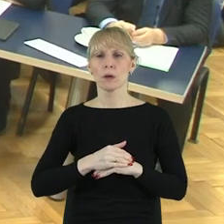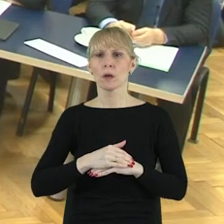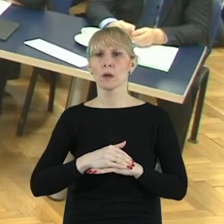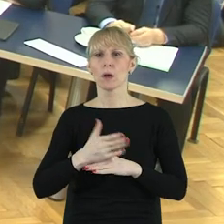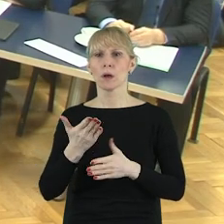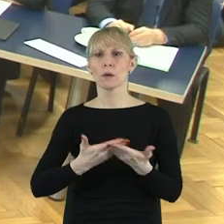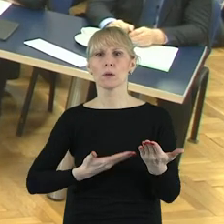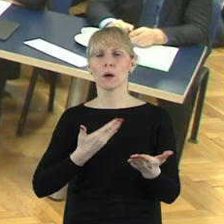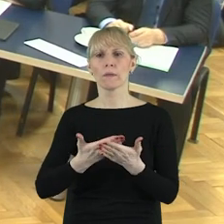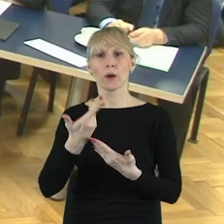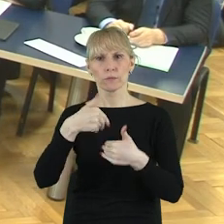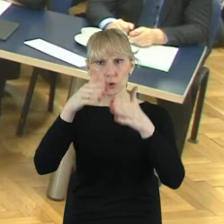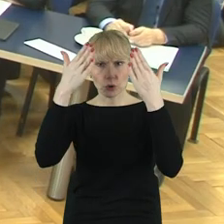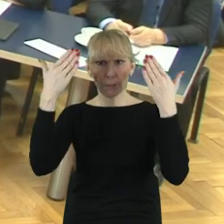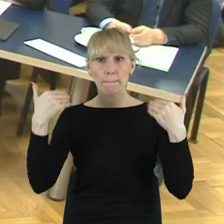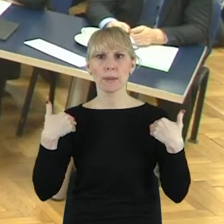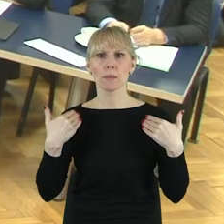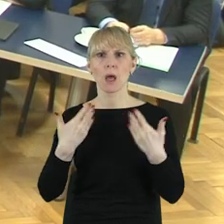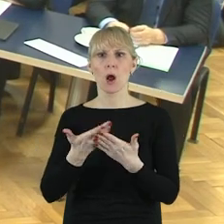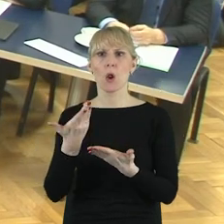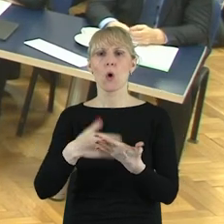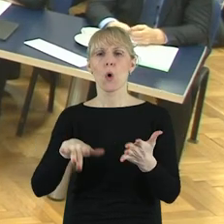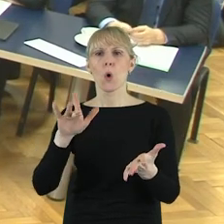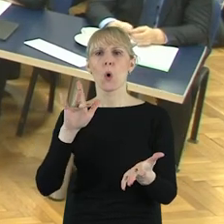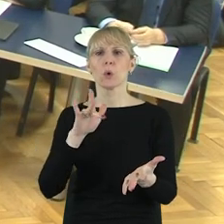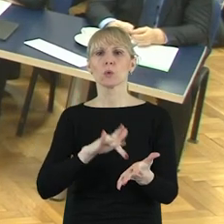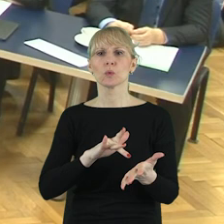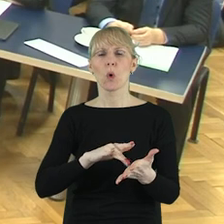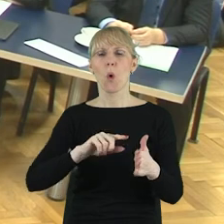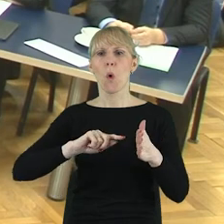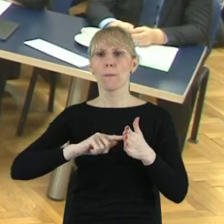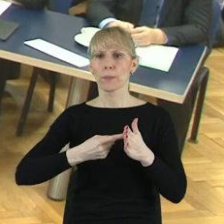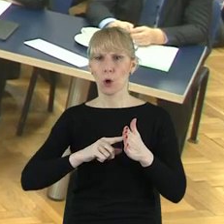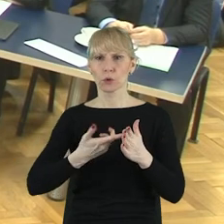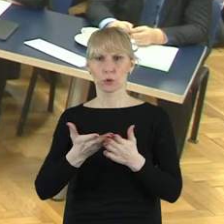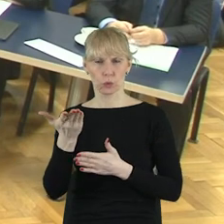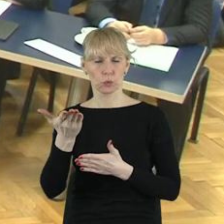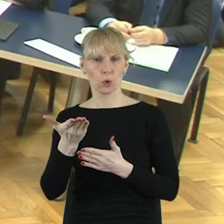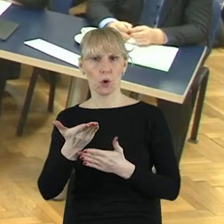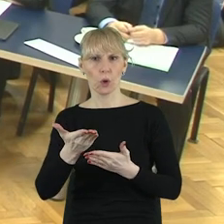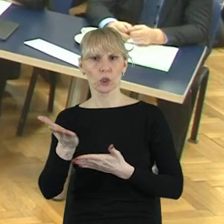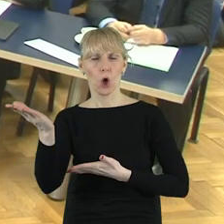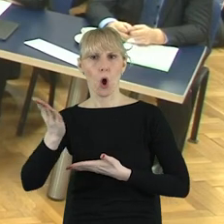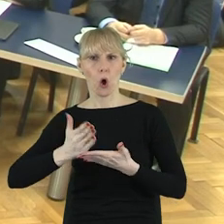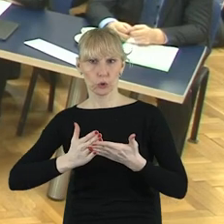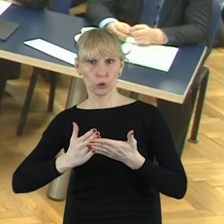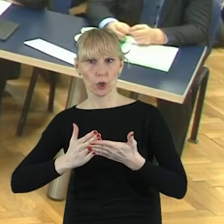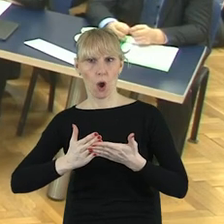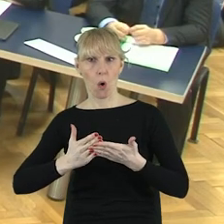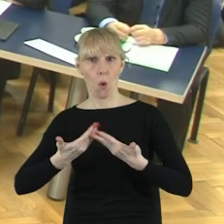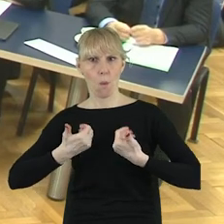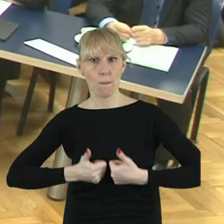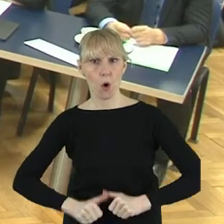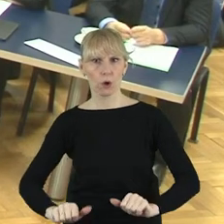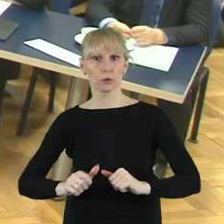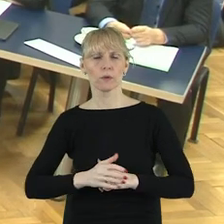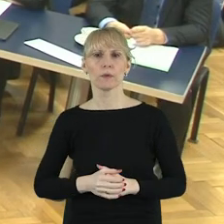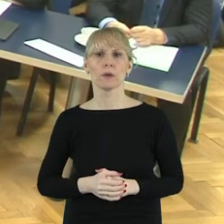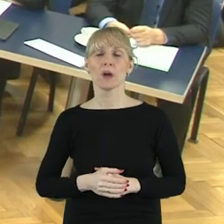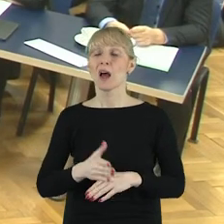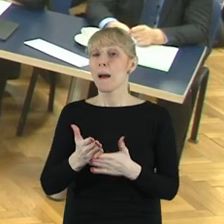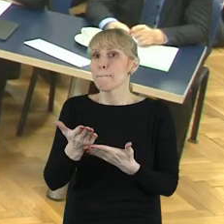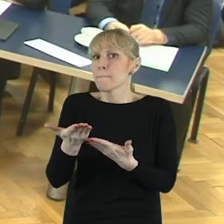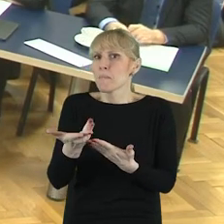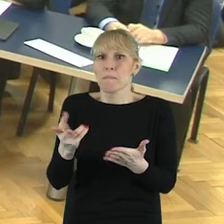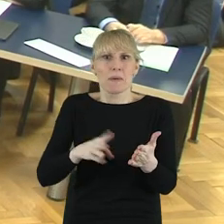powiatowym. Tak naprawdę brak tej informacji w przestrzeni publicznej powoduje to, że media, zwłaszcza lokalne, bombardują